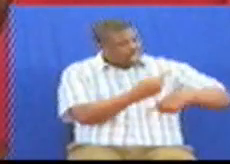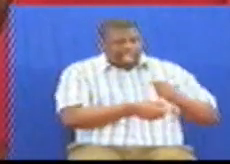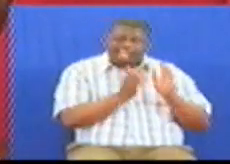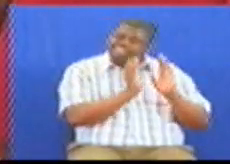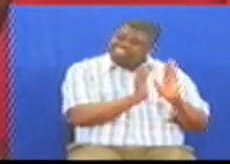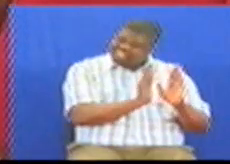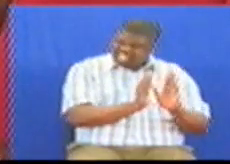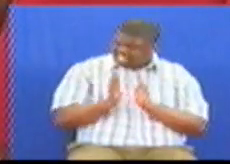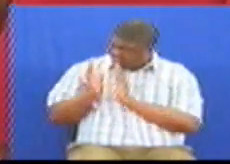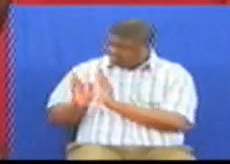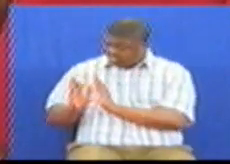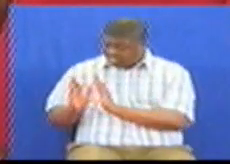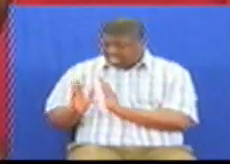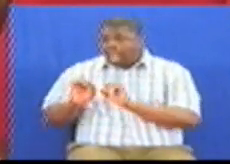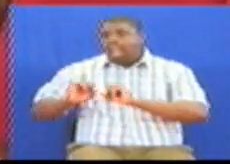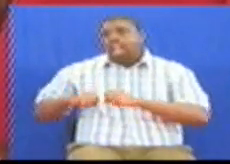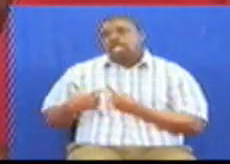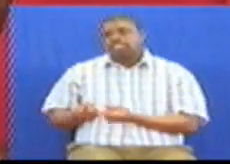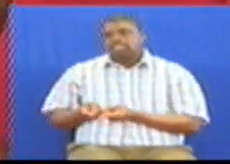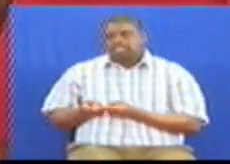Wanaomba barabara,